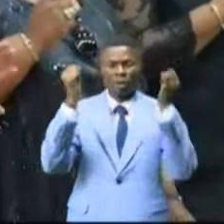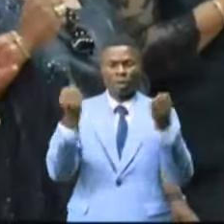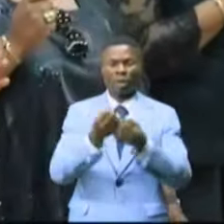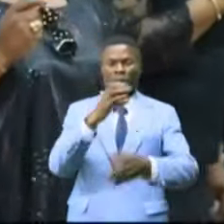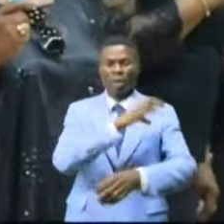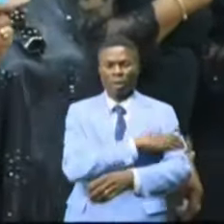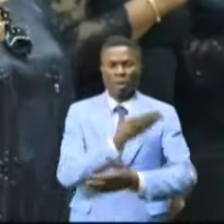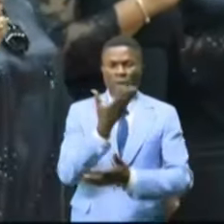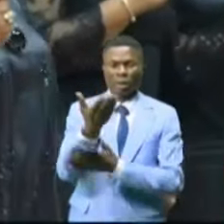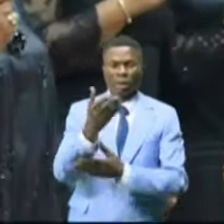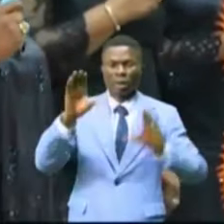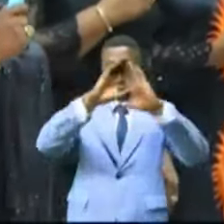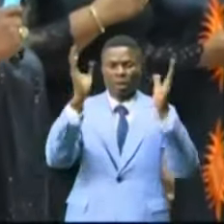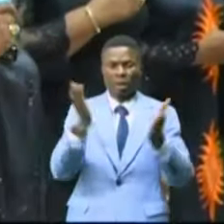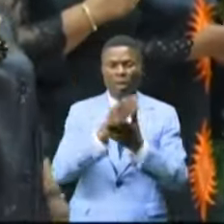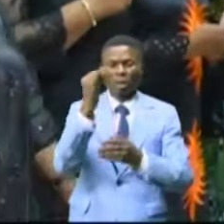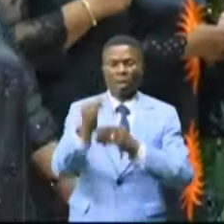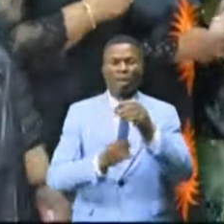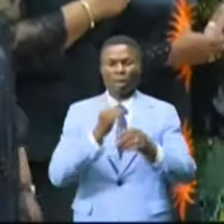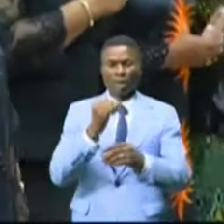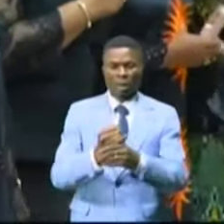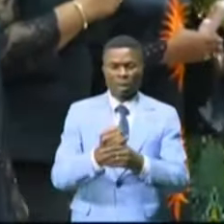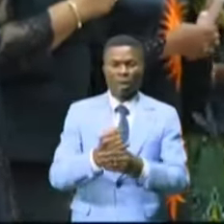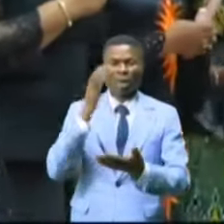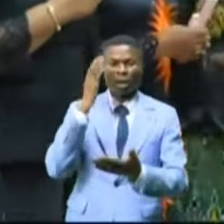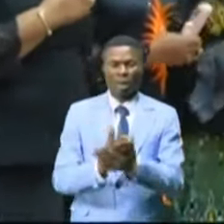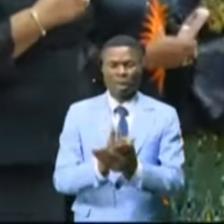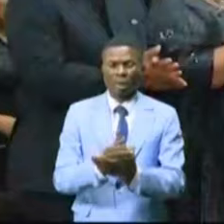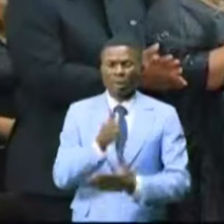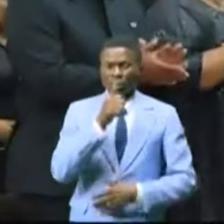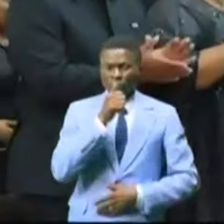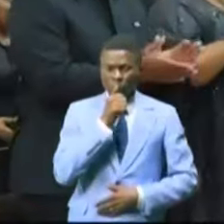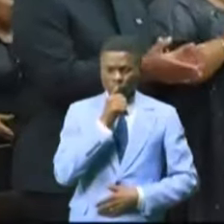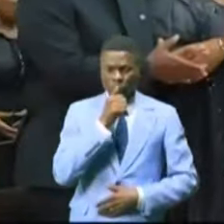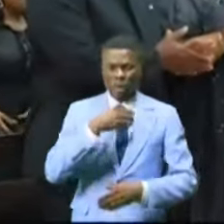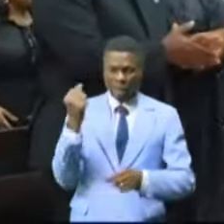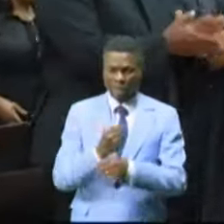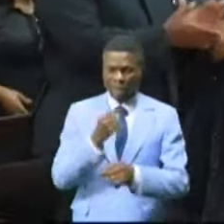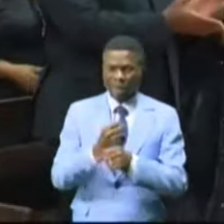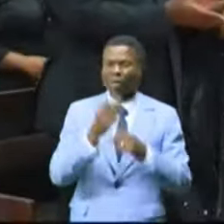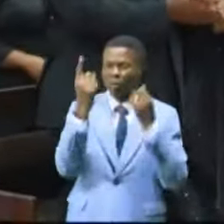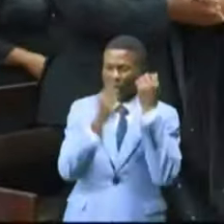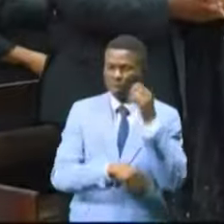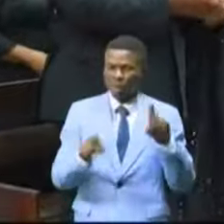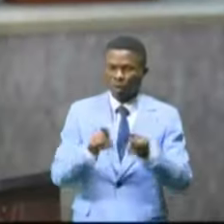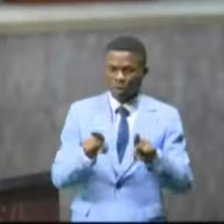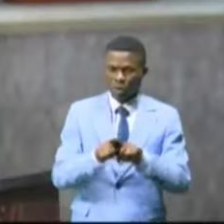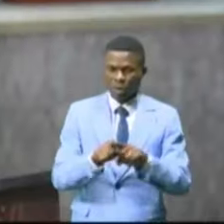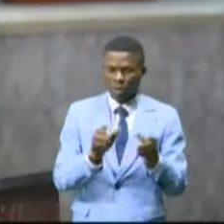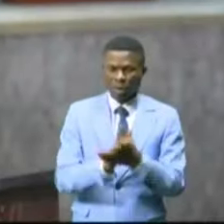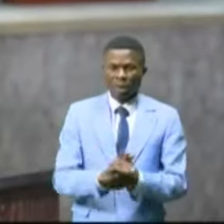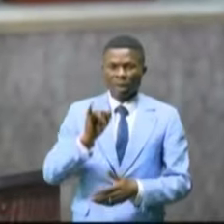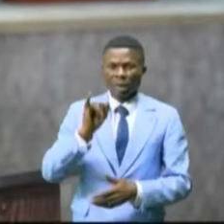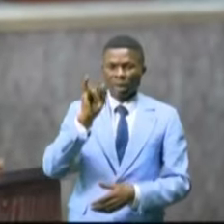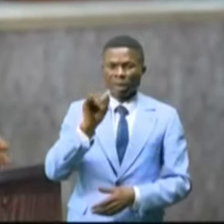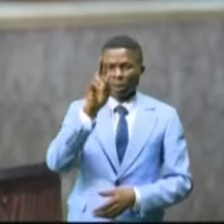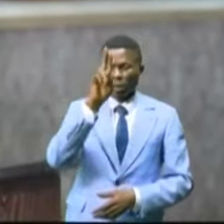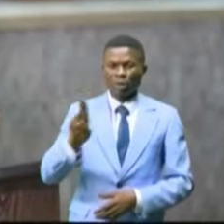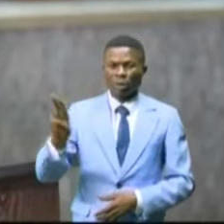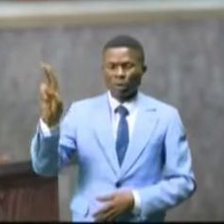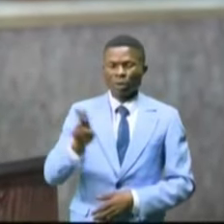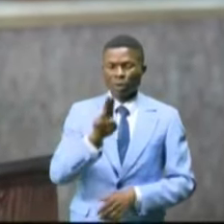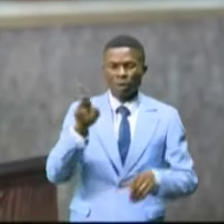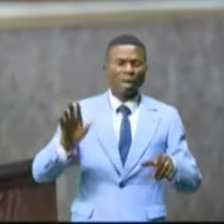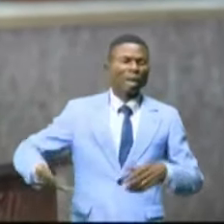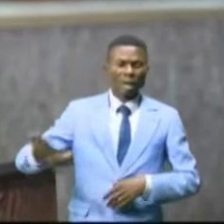qui demande à la communauté internationale de rompre avec les silences et d'agir comme cela a été le cas en Ukraine, comme partout ailleurs